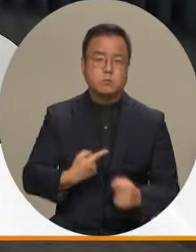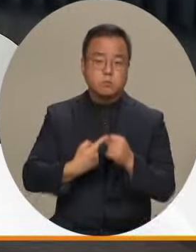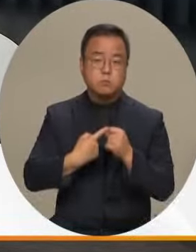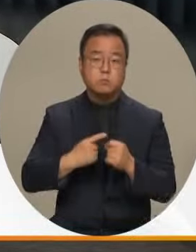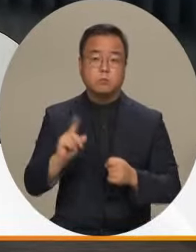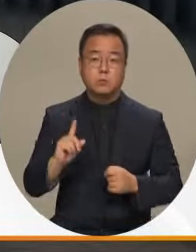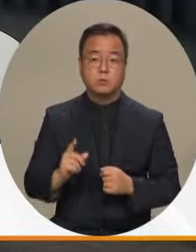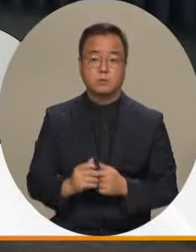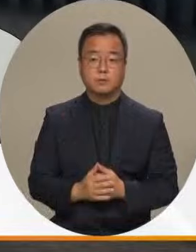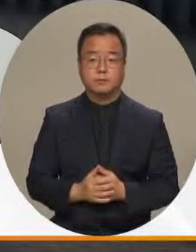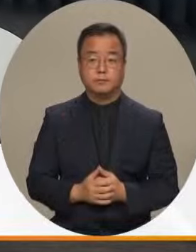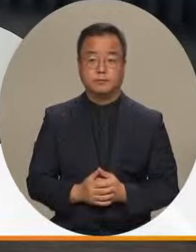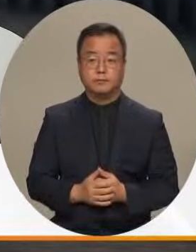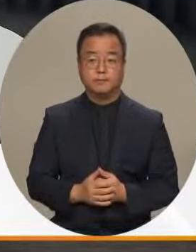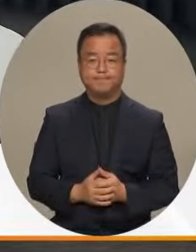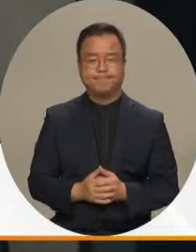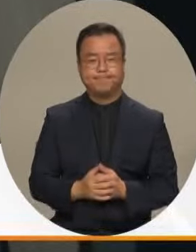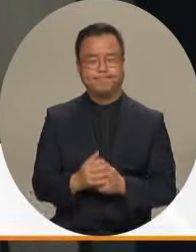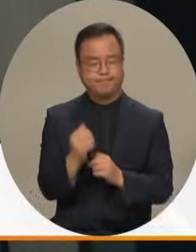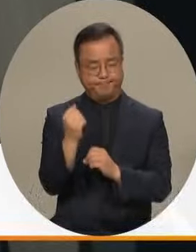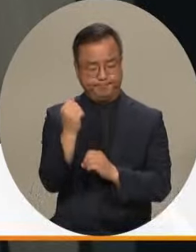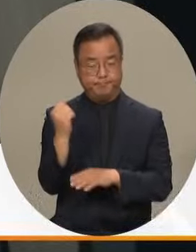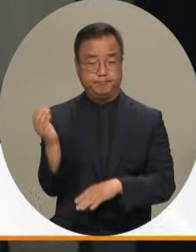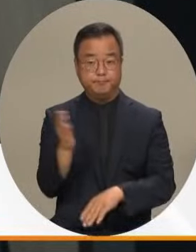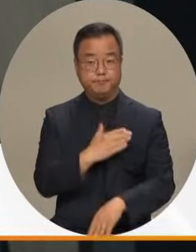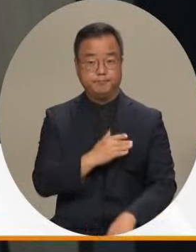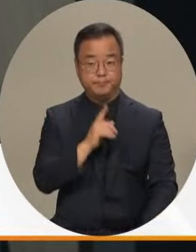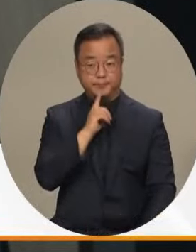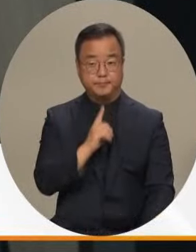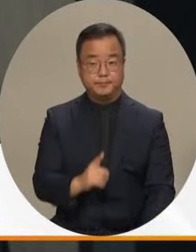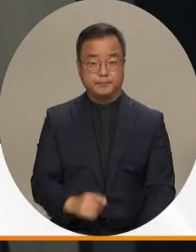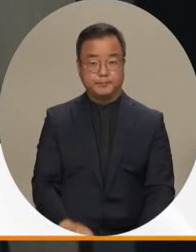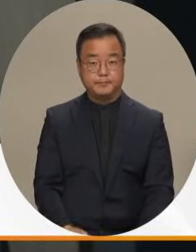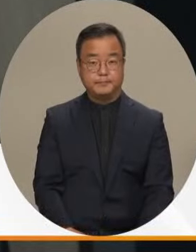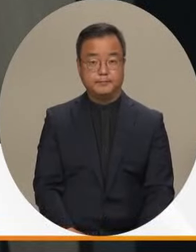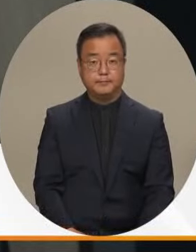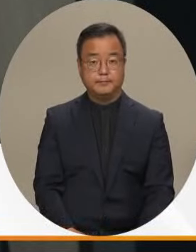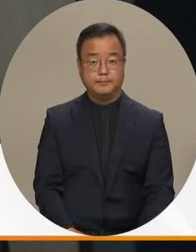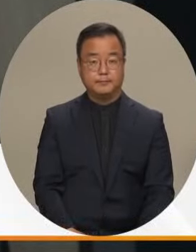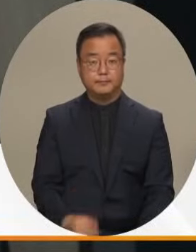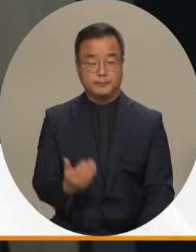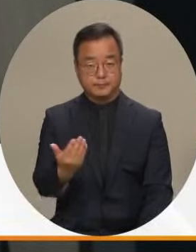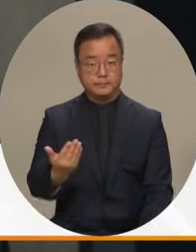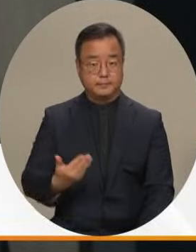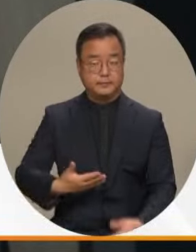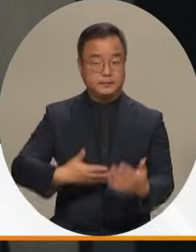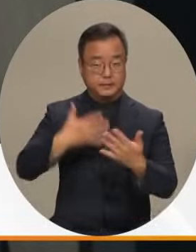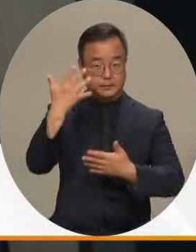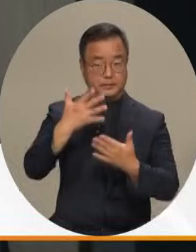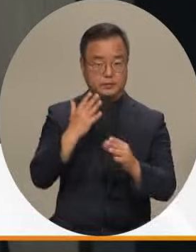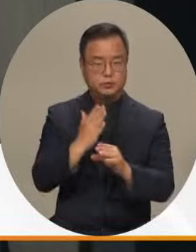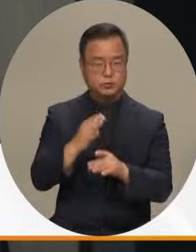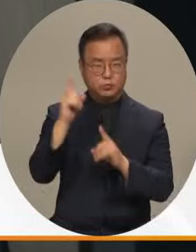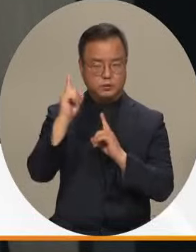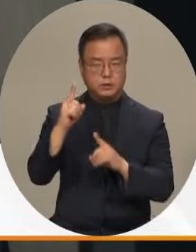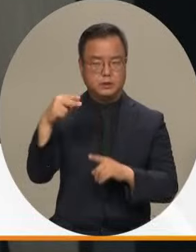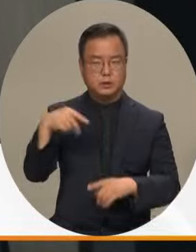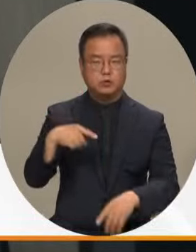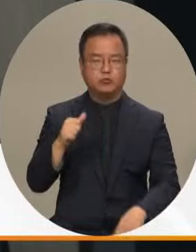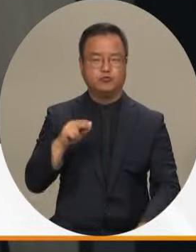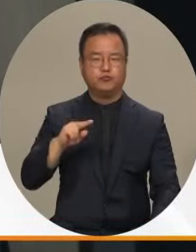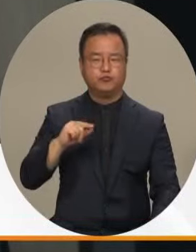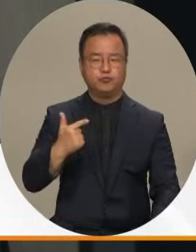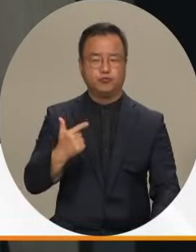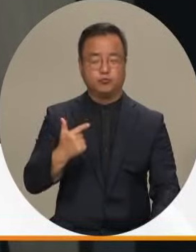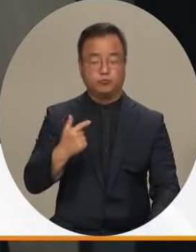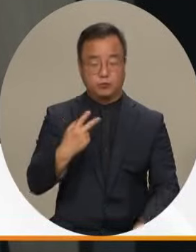뭐였습니까? 네. 근본적인 문제부터 먼저 말씀을 드리고 싶은데요. 앞선 영상에서도 이수연 선생님께서 잘 짚어주셨던